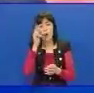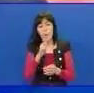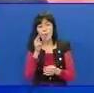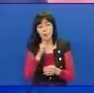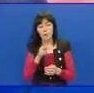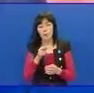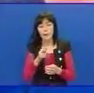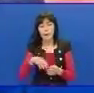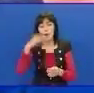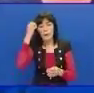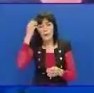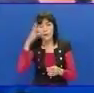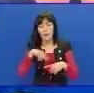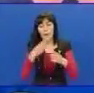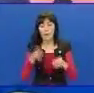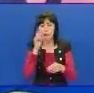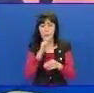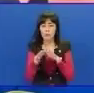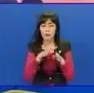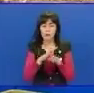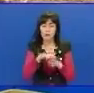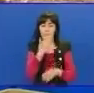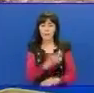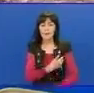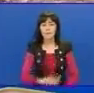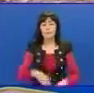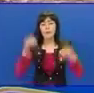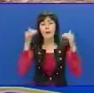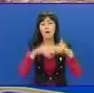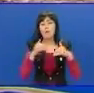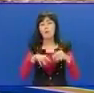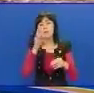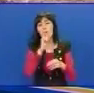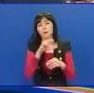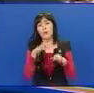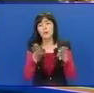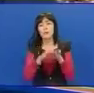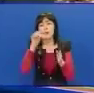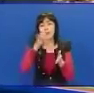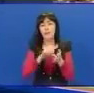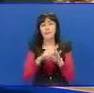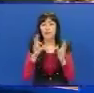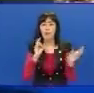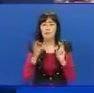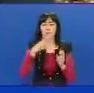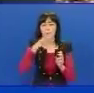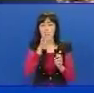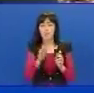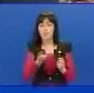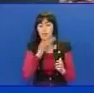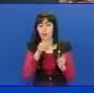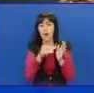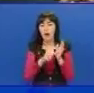бір біліктілік арттыру курсын ұйымдастырсақ деген де ниетіміз бар. Колледжде дуалдық білім беру жүйесі қолданысқа енгелі студенттер 40% теория,